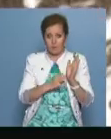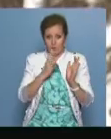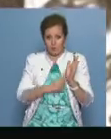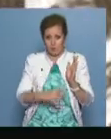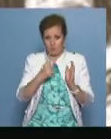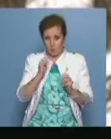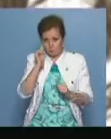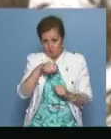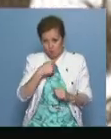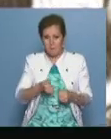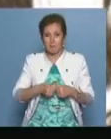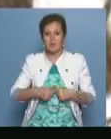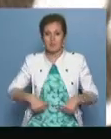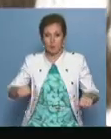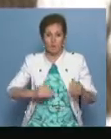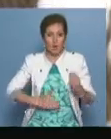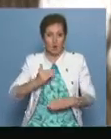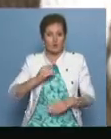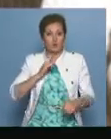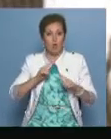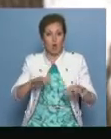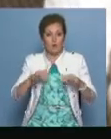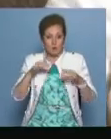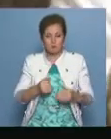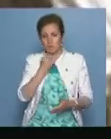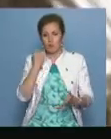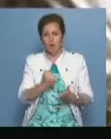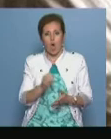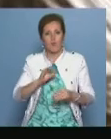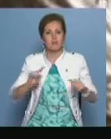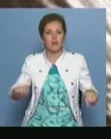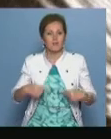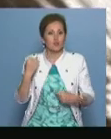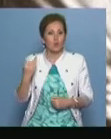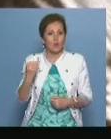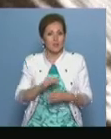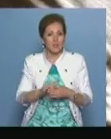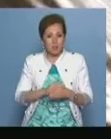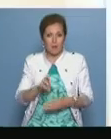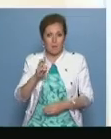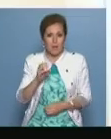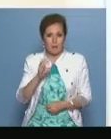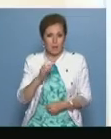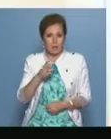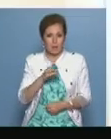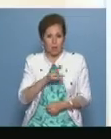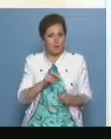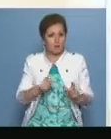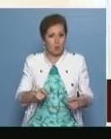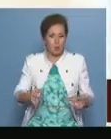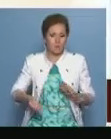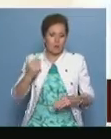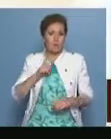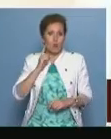Президиуму Верховного Совета Республики пришлось принять постановление о восстановлении исторического имени бессермянского народа. Раньше было в молодости, как